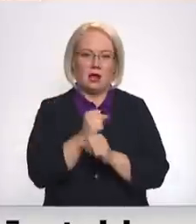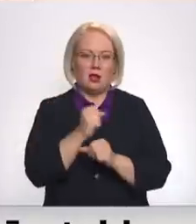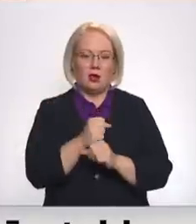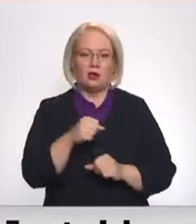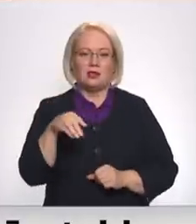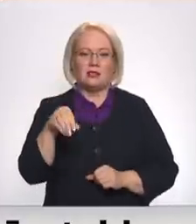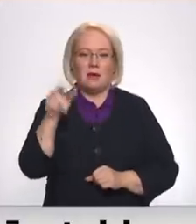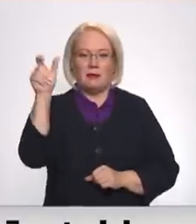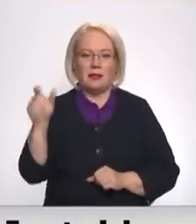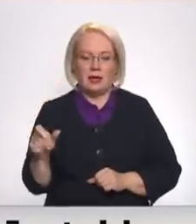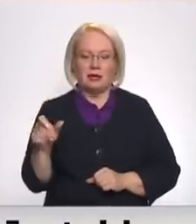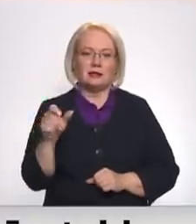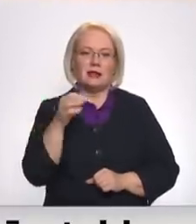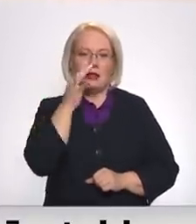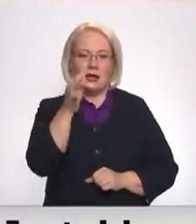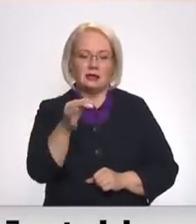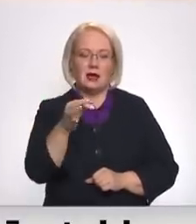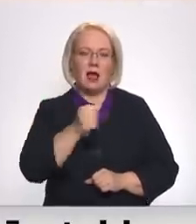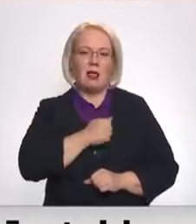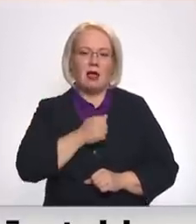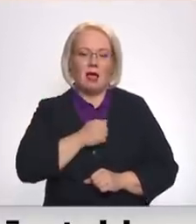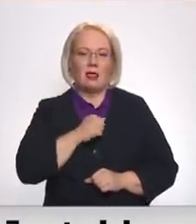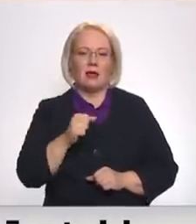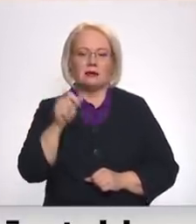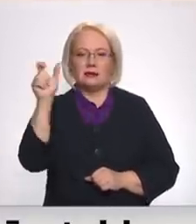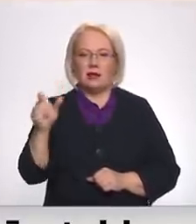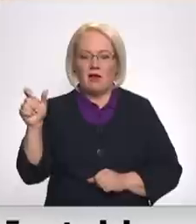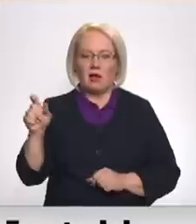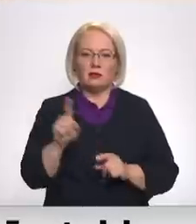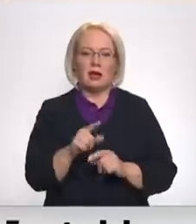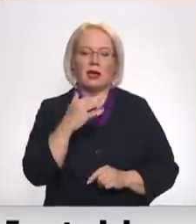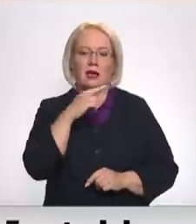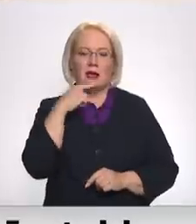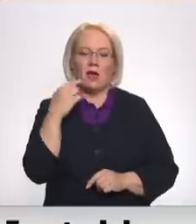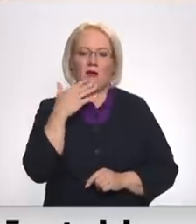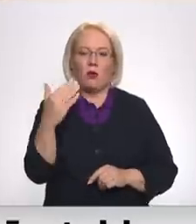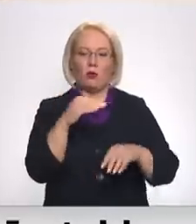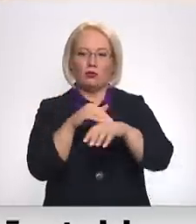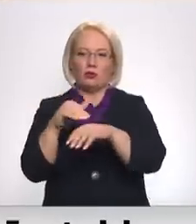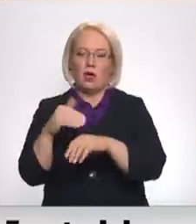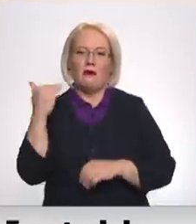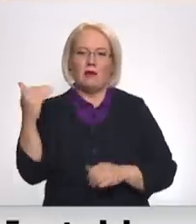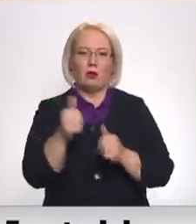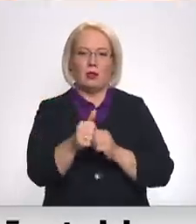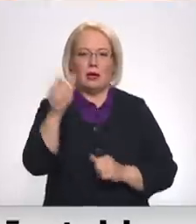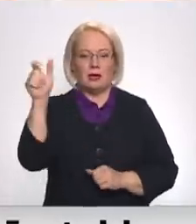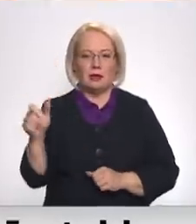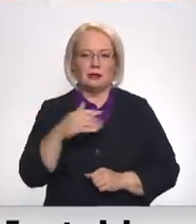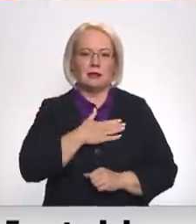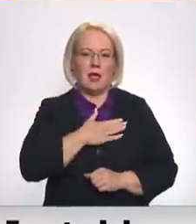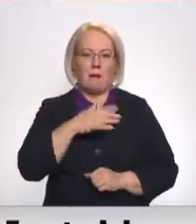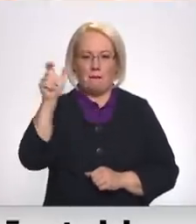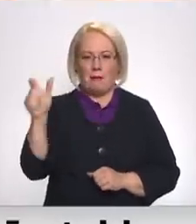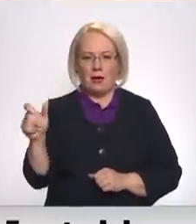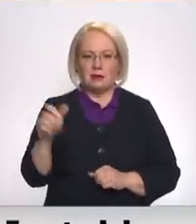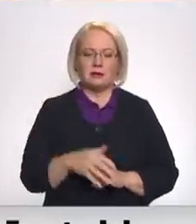zemnieks Kaspars Melnis atzīst, Latgales vēlētāju arī krievvalodīgo uzrunāja viņu līderis Aivars Lembergs. Arī